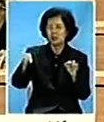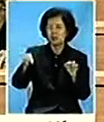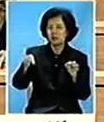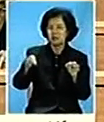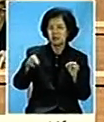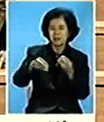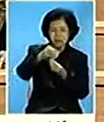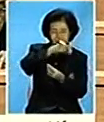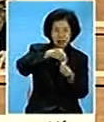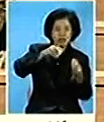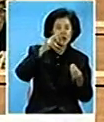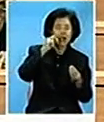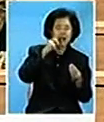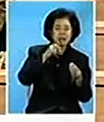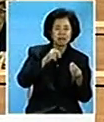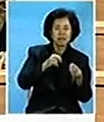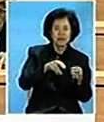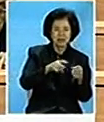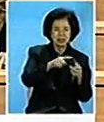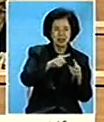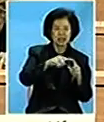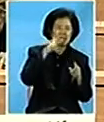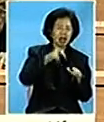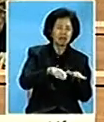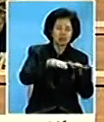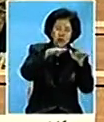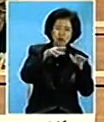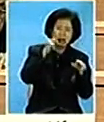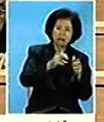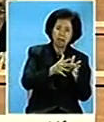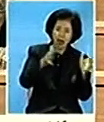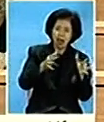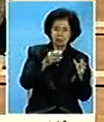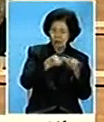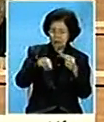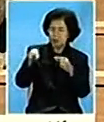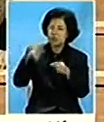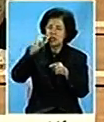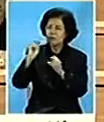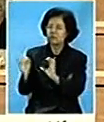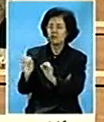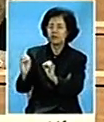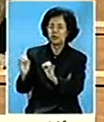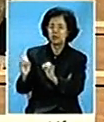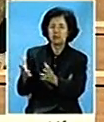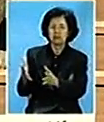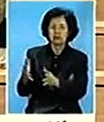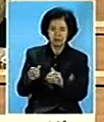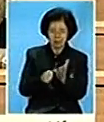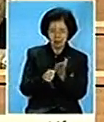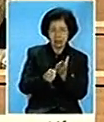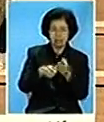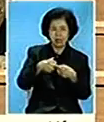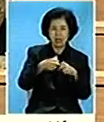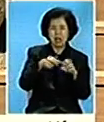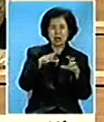ครับขออภัยครับจะสามารถผันน้ำจากที่มีมากเกินไปในที่ขาดแคลนได้ซึ่งนอกจากจะแก้ปัญหาน้ำท่วมแ